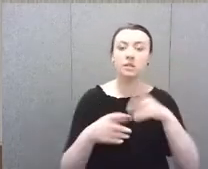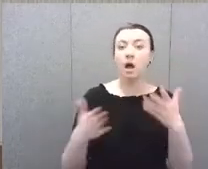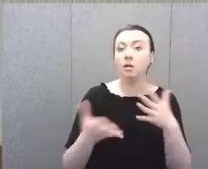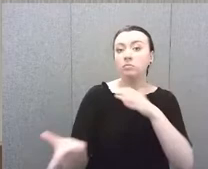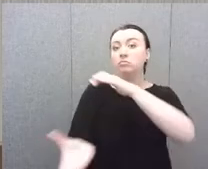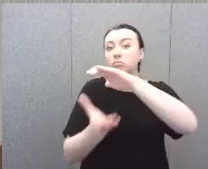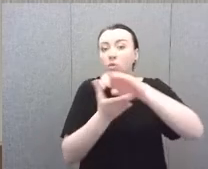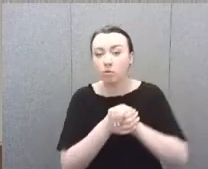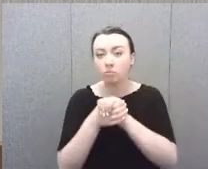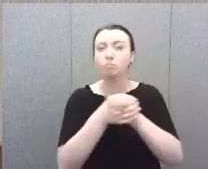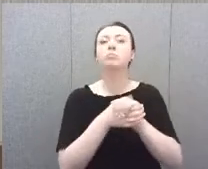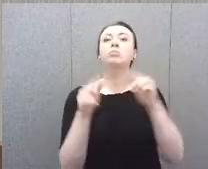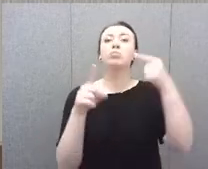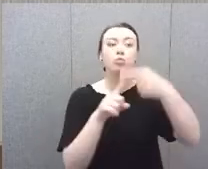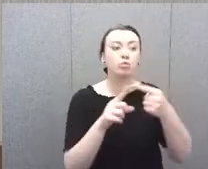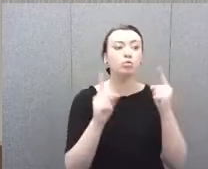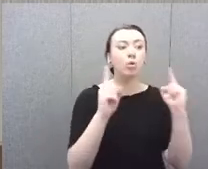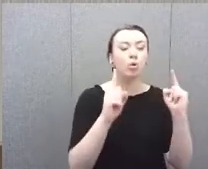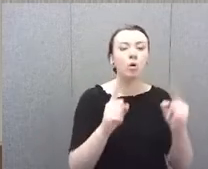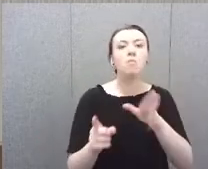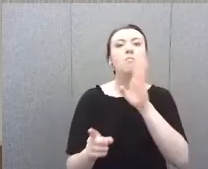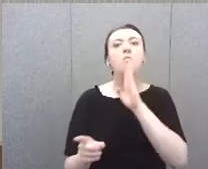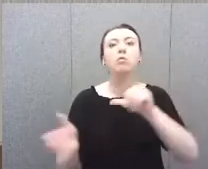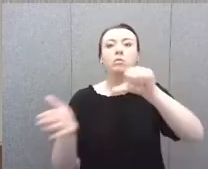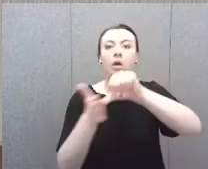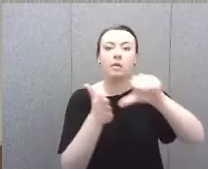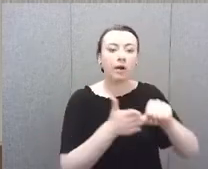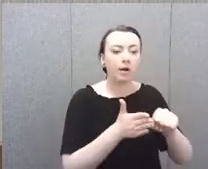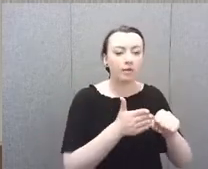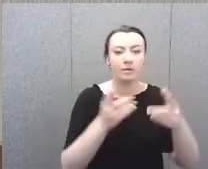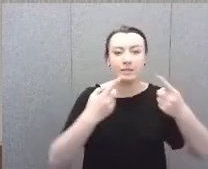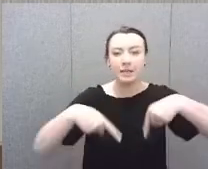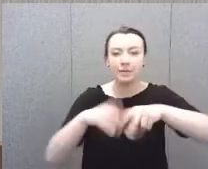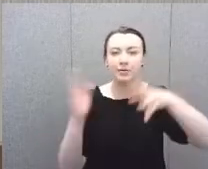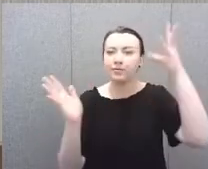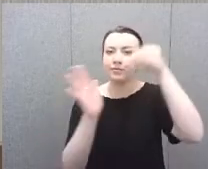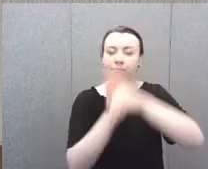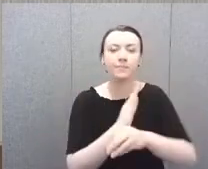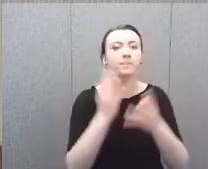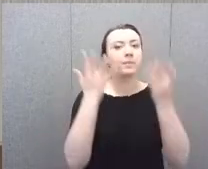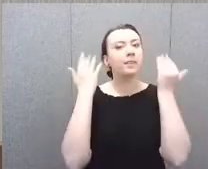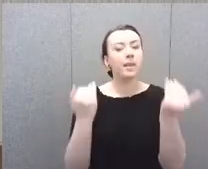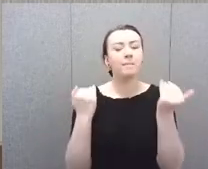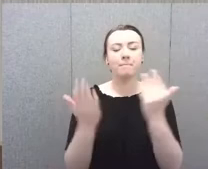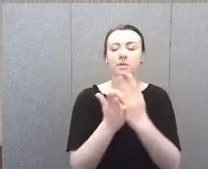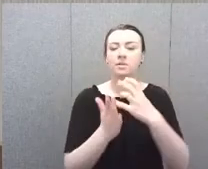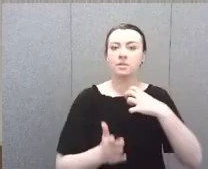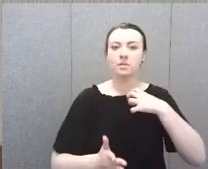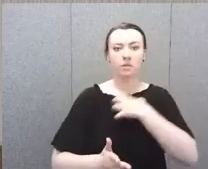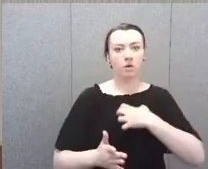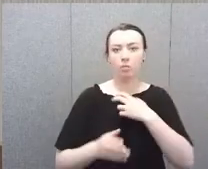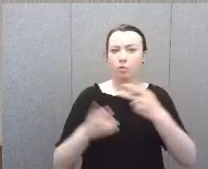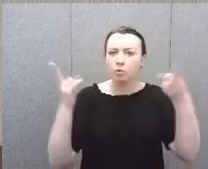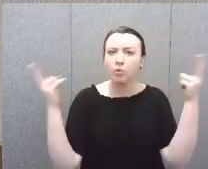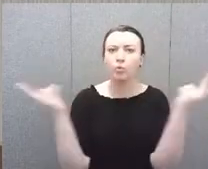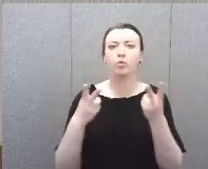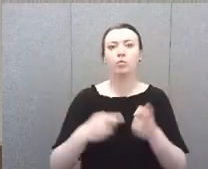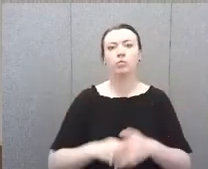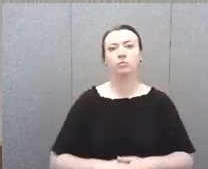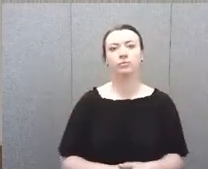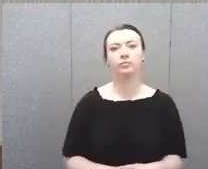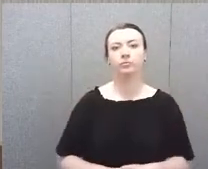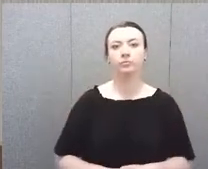экономика или мир и безопасность. Участие женщин в решении этих вопросов сейчас как никогда важен.